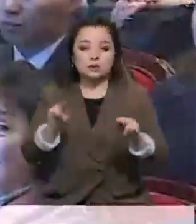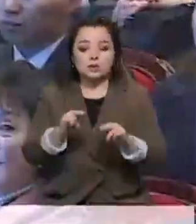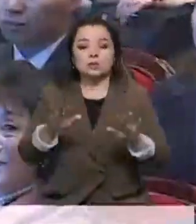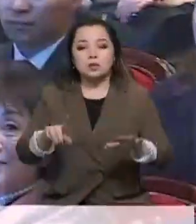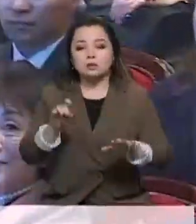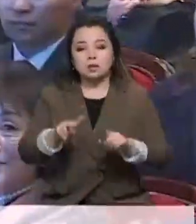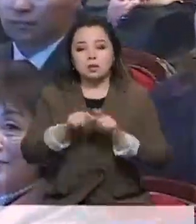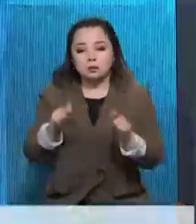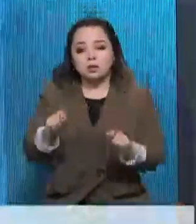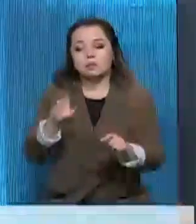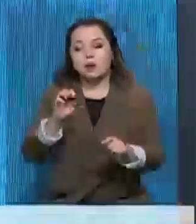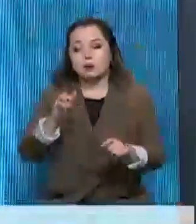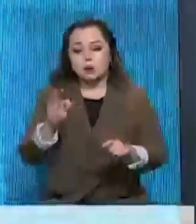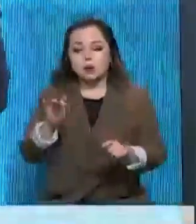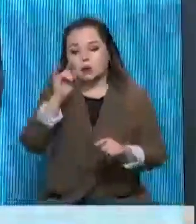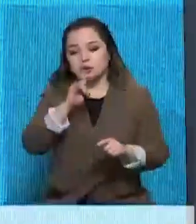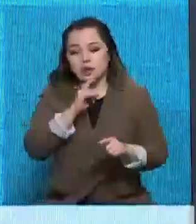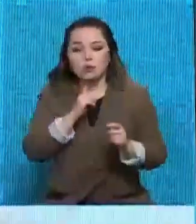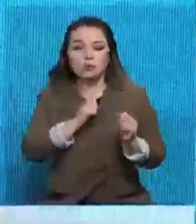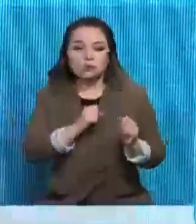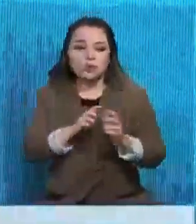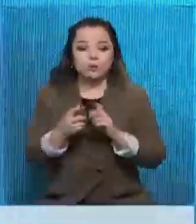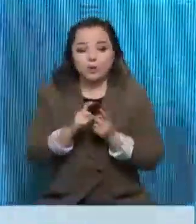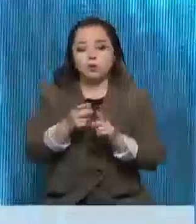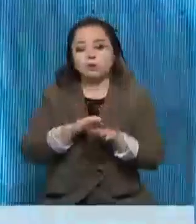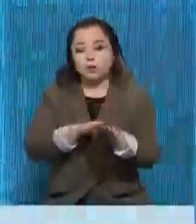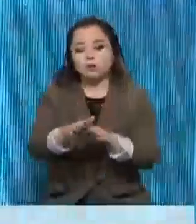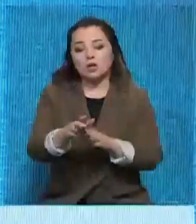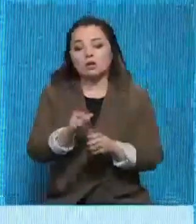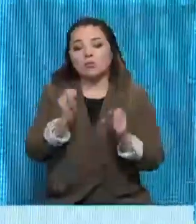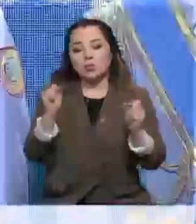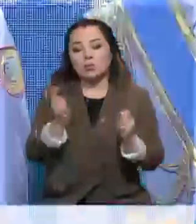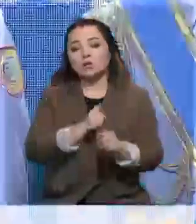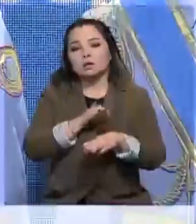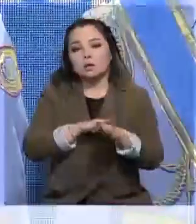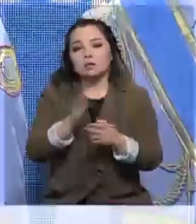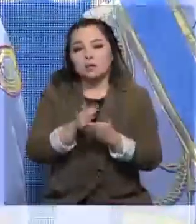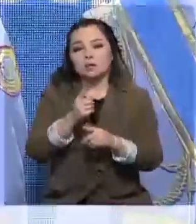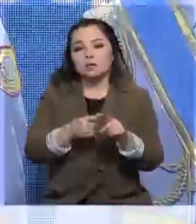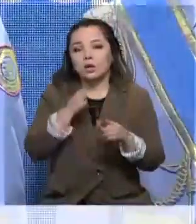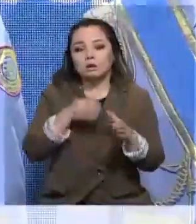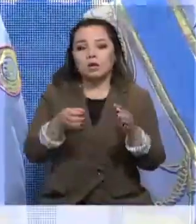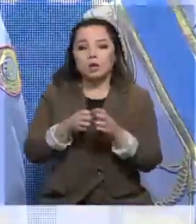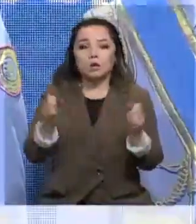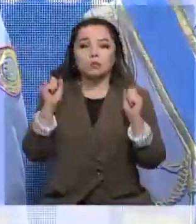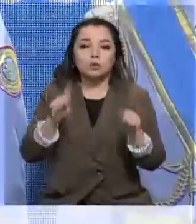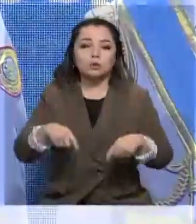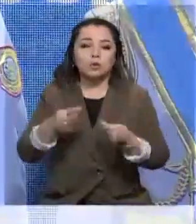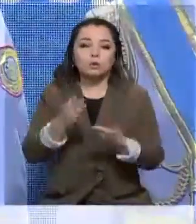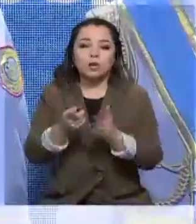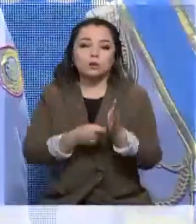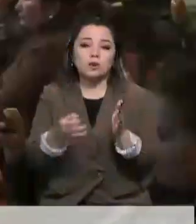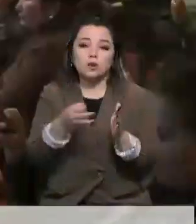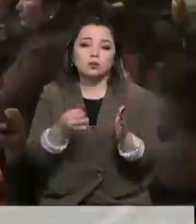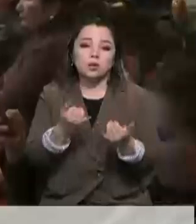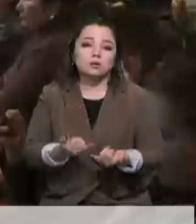Сөйтіп ауыл балаларын самбо және қазақ күресіне баулады. 150 шәкірті спорт шебері атанды. Жарты ғасырдан астам ғұмырын спорт саласына арнаған ардагерге бүгін Қарағанды